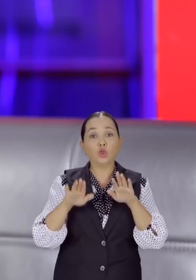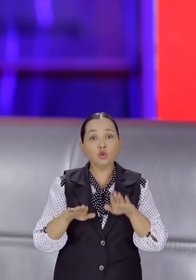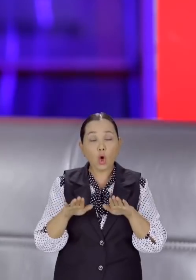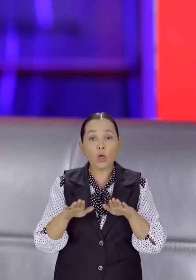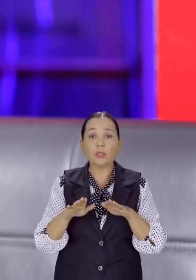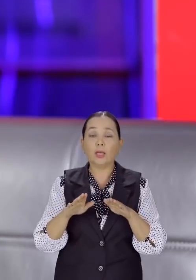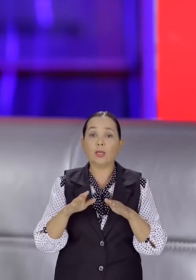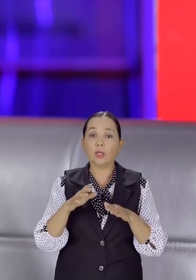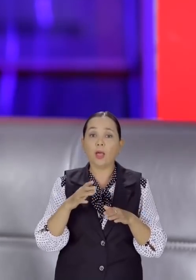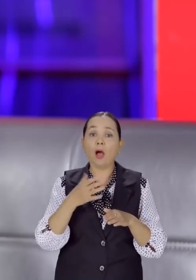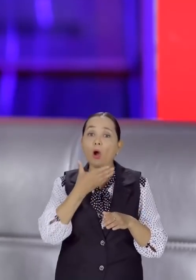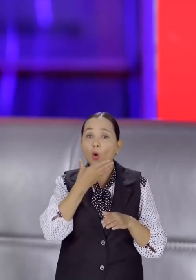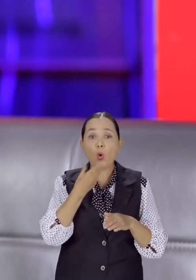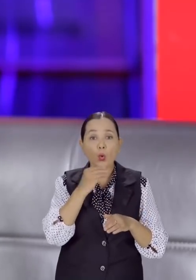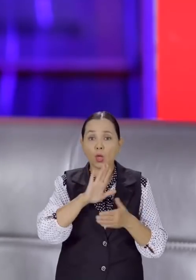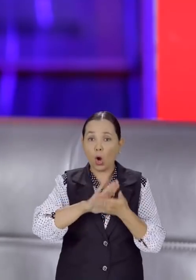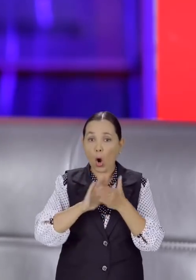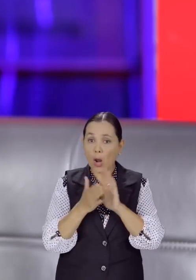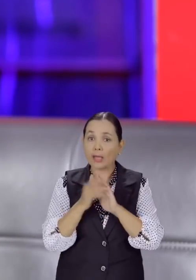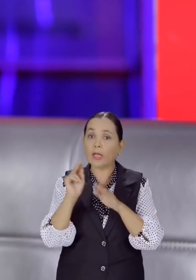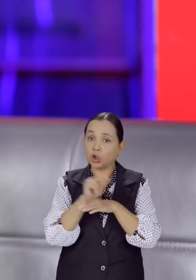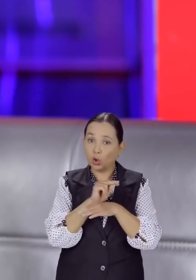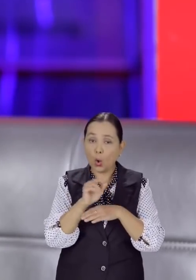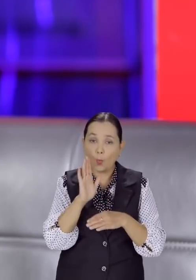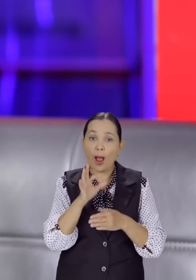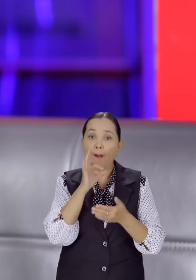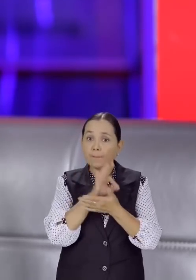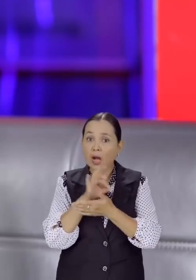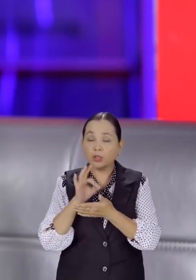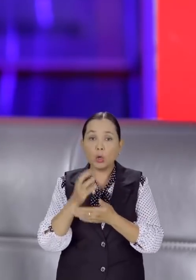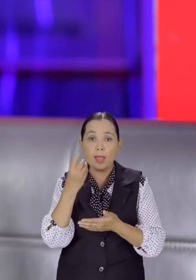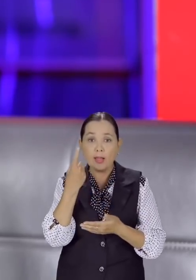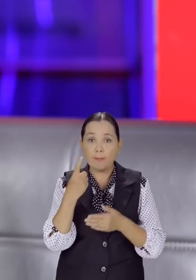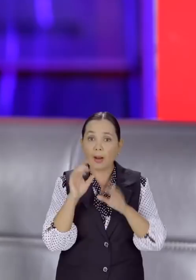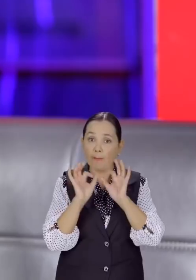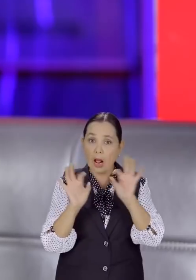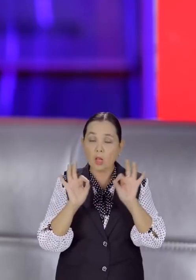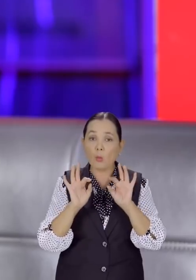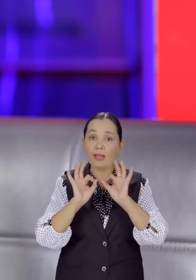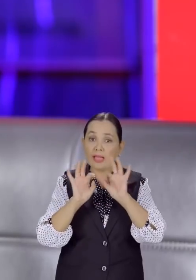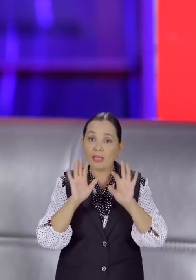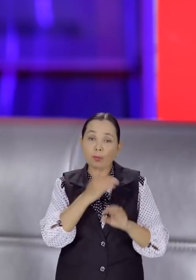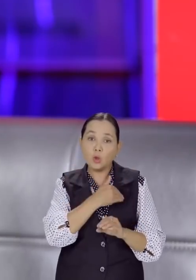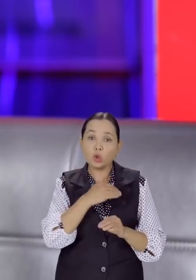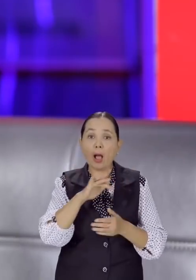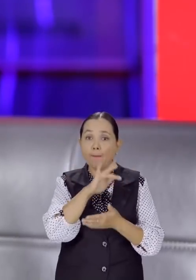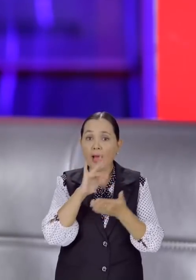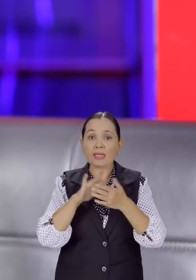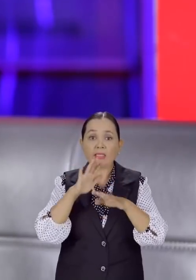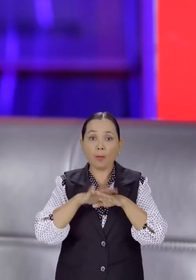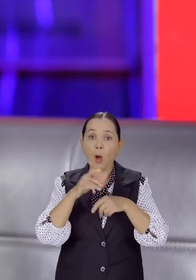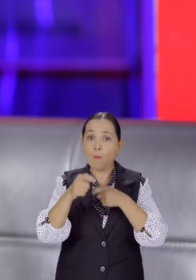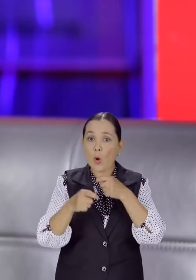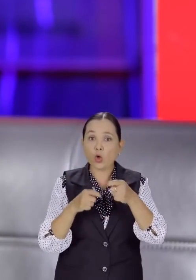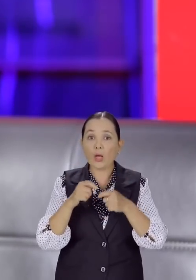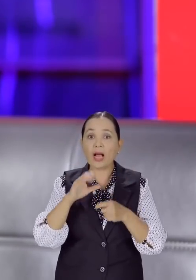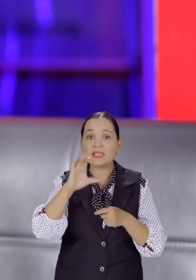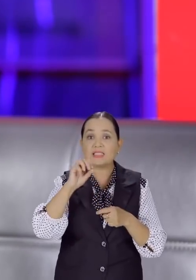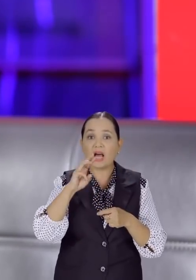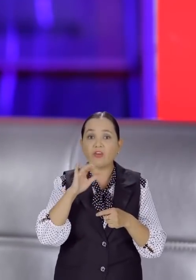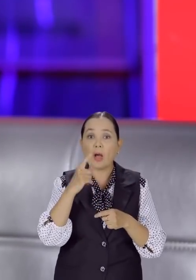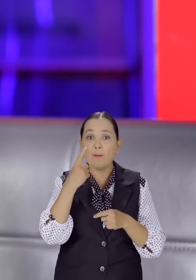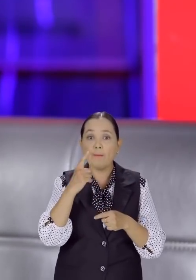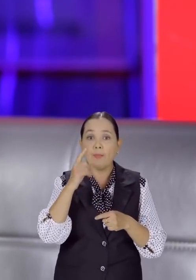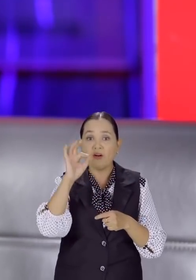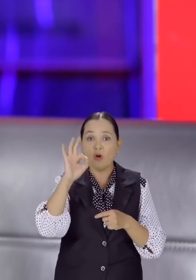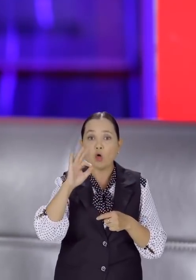joydagi xunuk holatlarni to'g'rilab qo'yishadi va mas'ullarning yana bir ma'lumotini taqdim etmoqchimiz. Markaziy bank boshqaruv asosiy stavkani